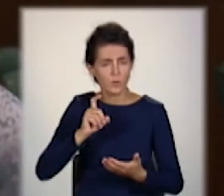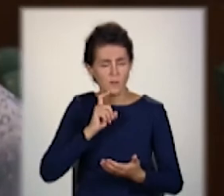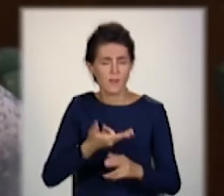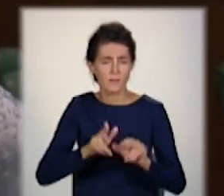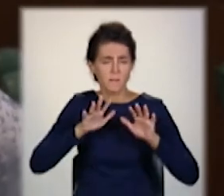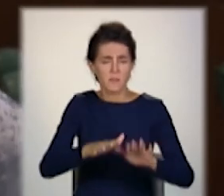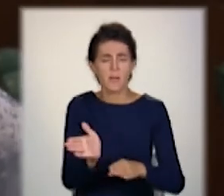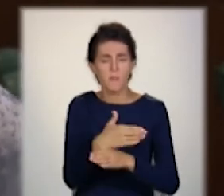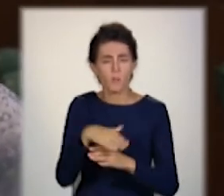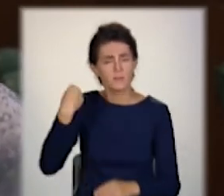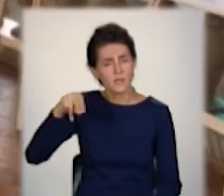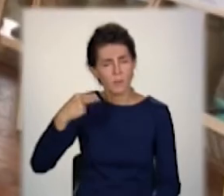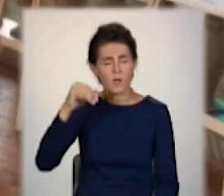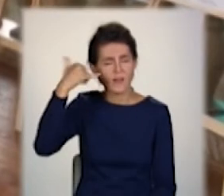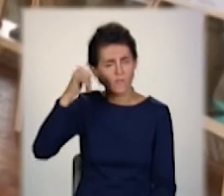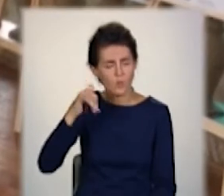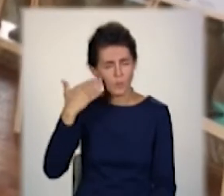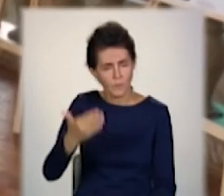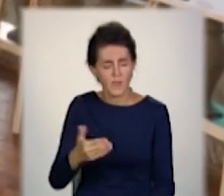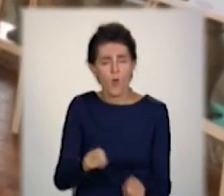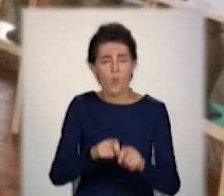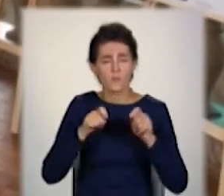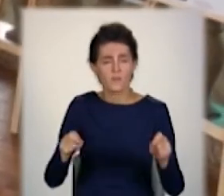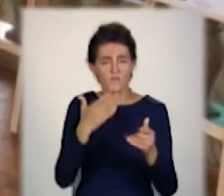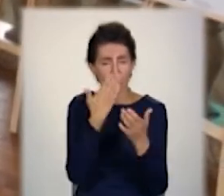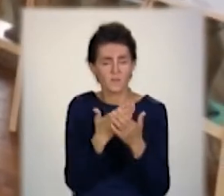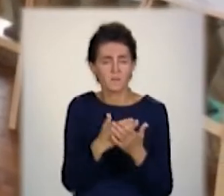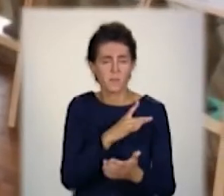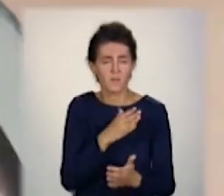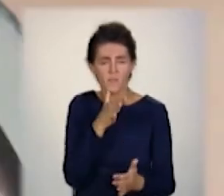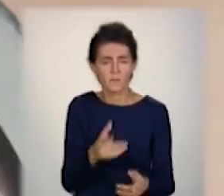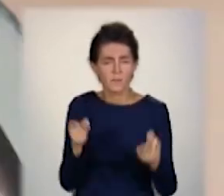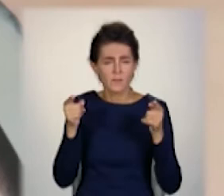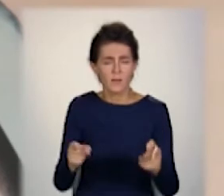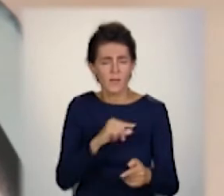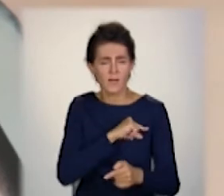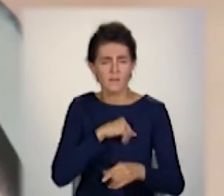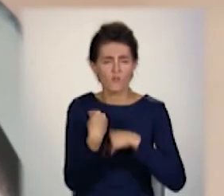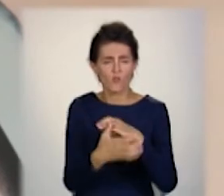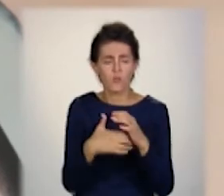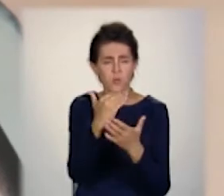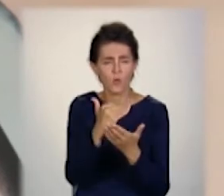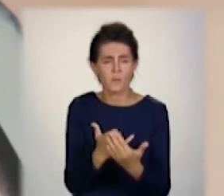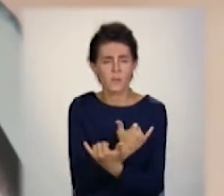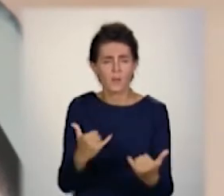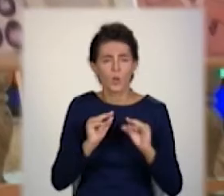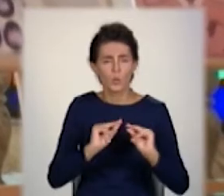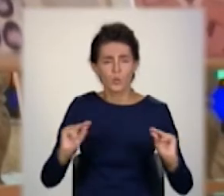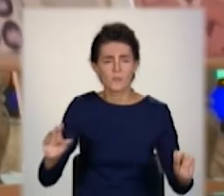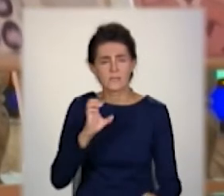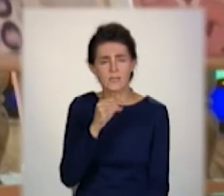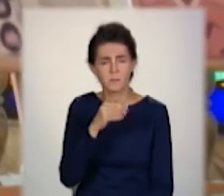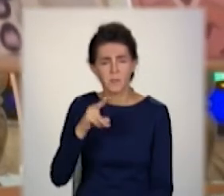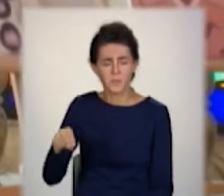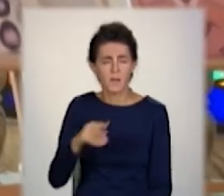– це Маріуполь, Запоріжжя і Кривий Ріг. Відкриття виставки відбулося в рамках лідерської освітньої програми для вчителів «Steam Camp» в